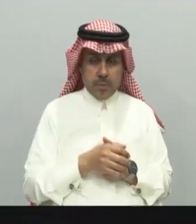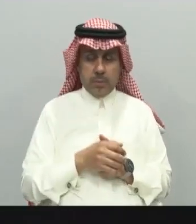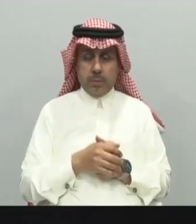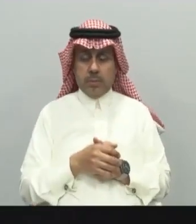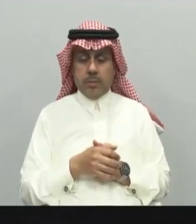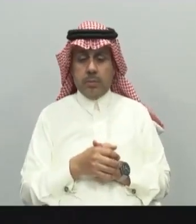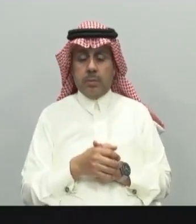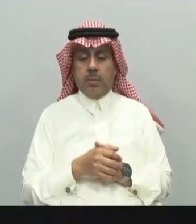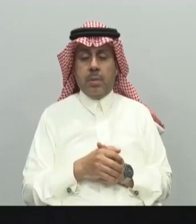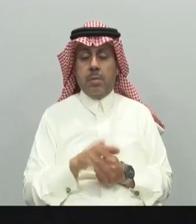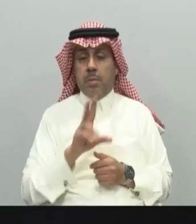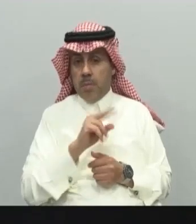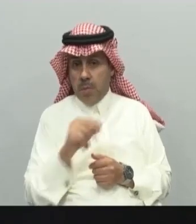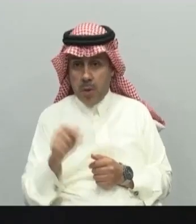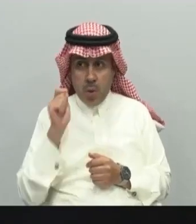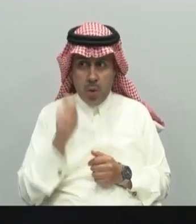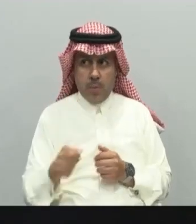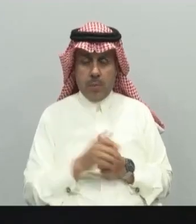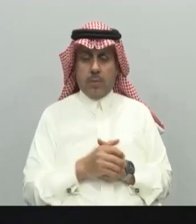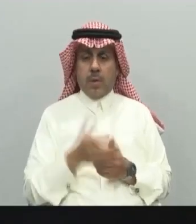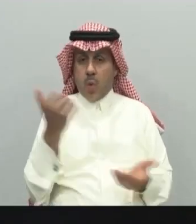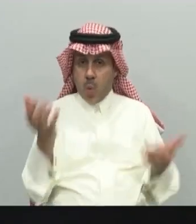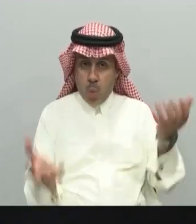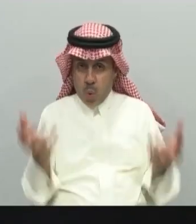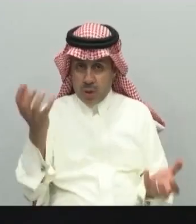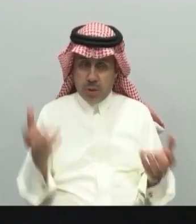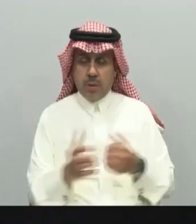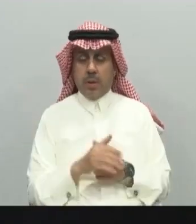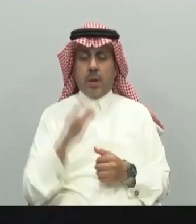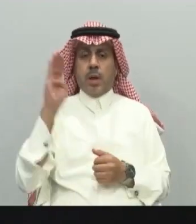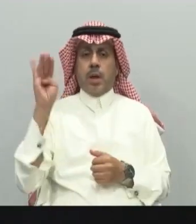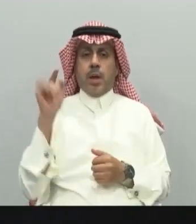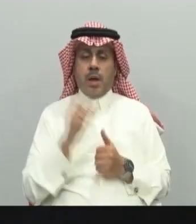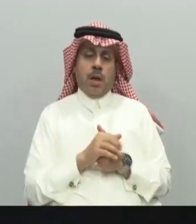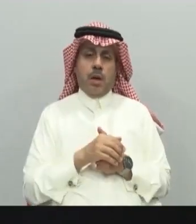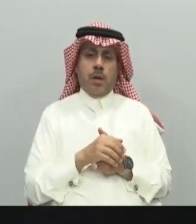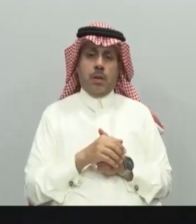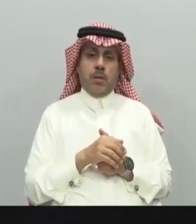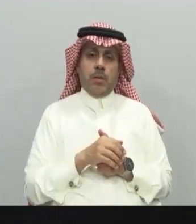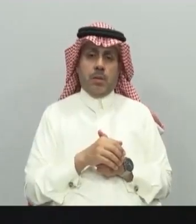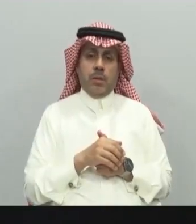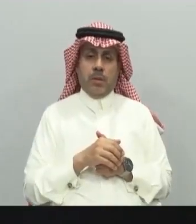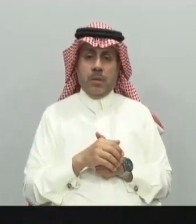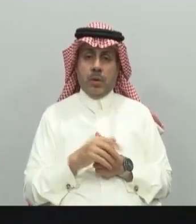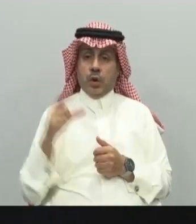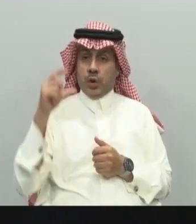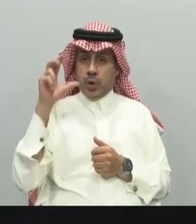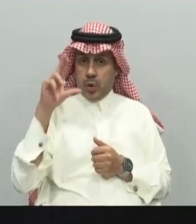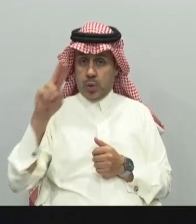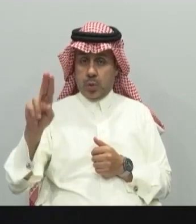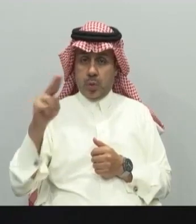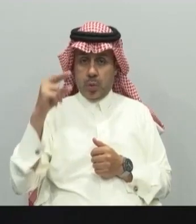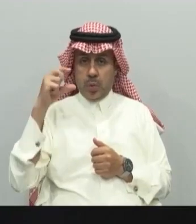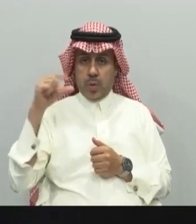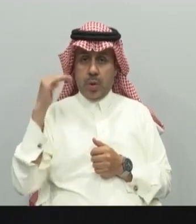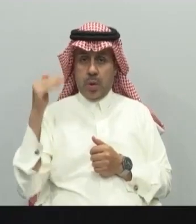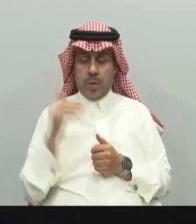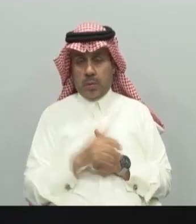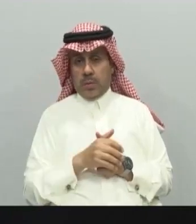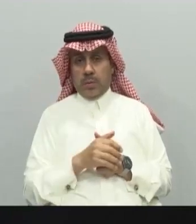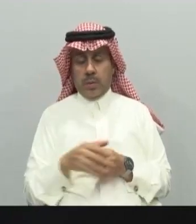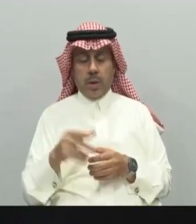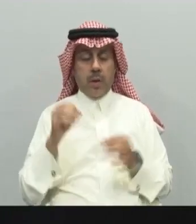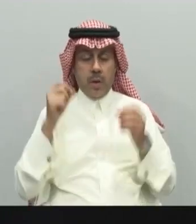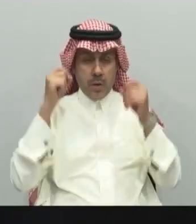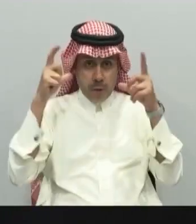كان في حكمها وزنا او كيلا مع كونها تكال و تدخر فاذا اتفق في هذه